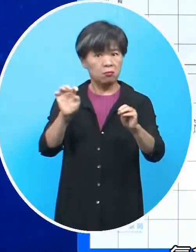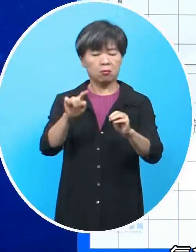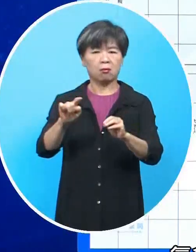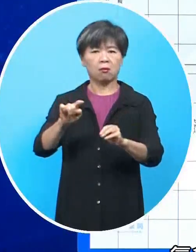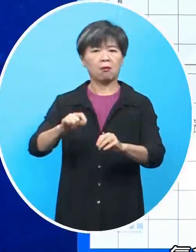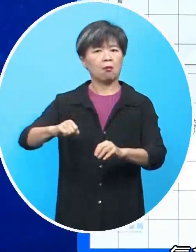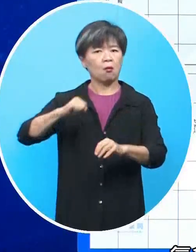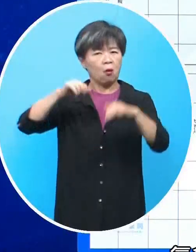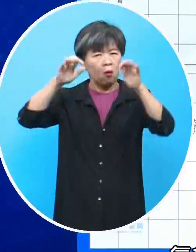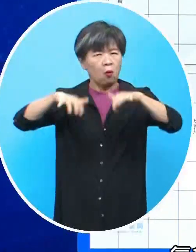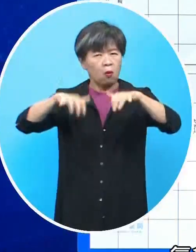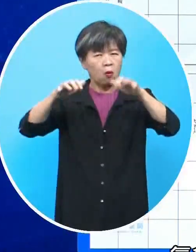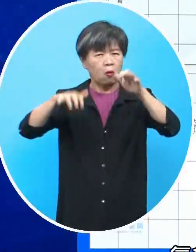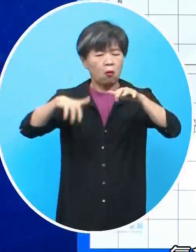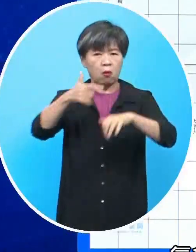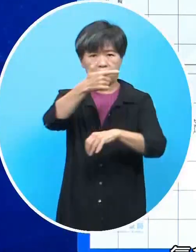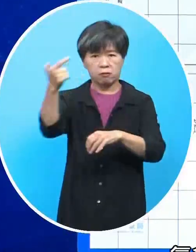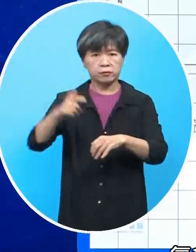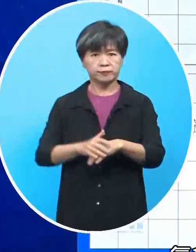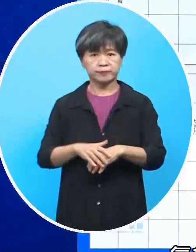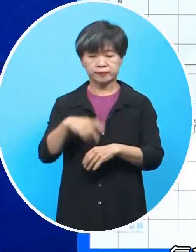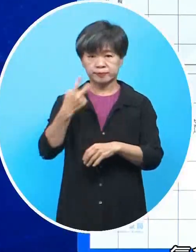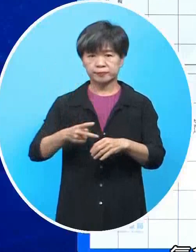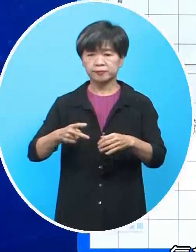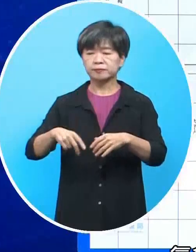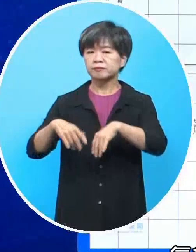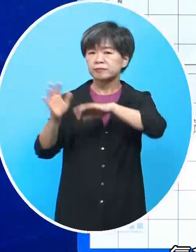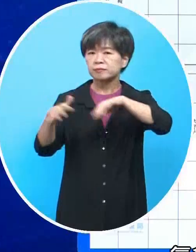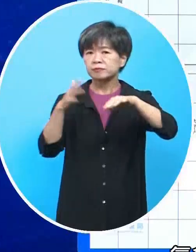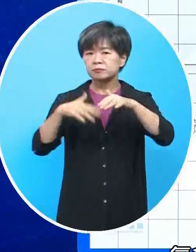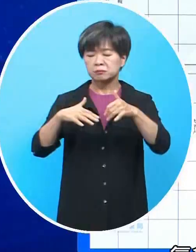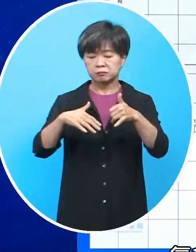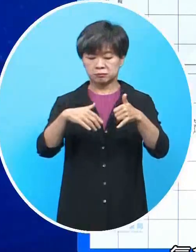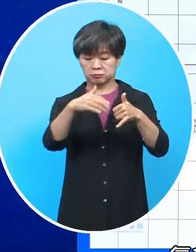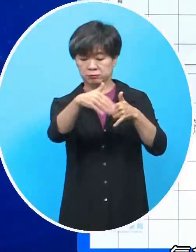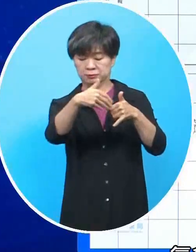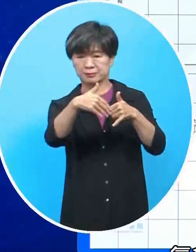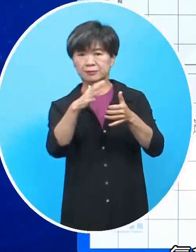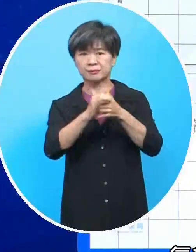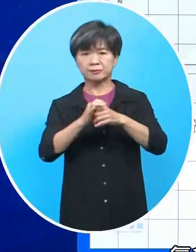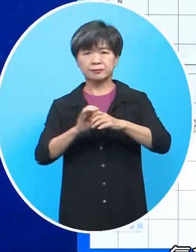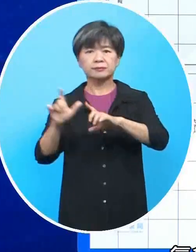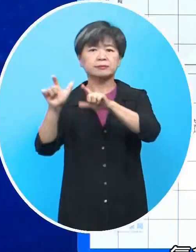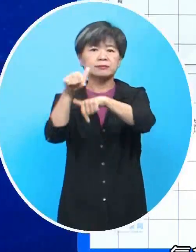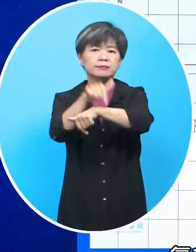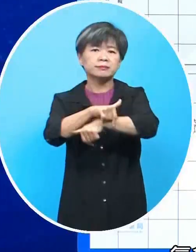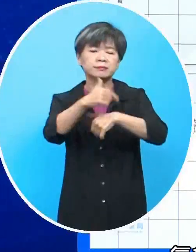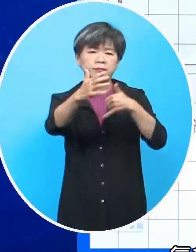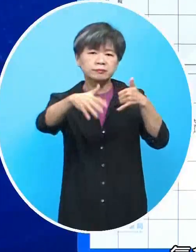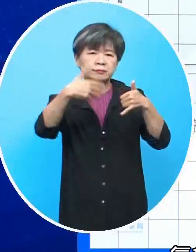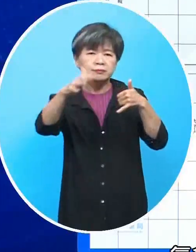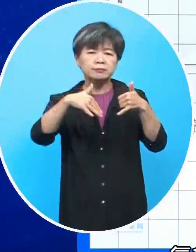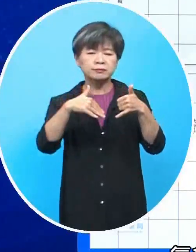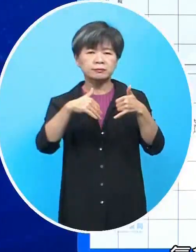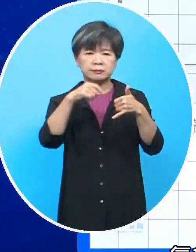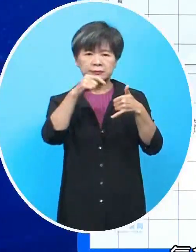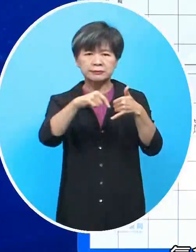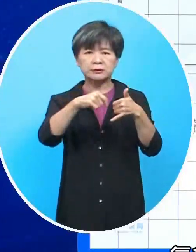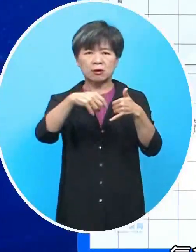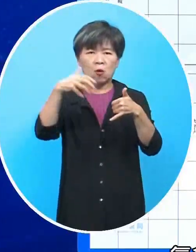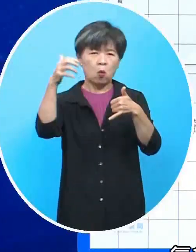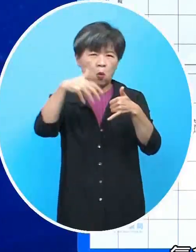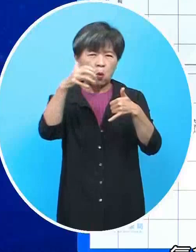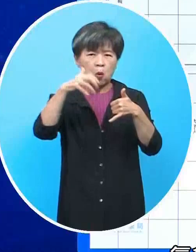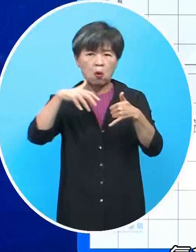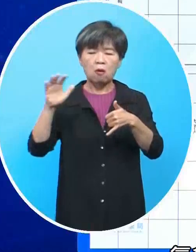雨。另外，台风的外围环流带来东南风也容易让整个迎风面东半部陆陆续续一直会有一